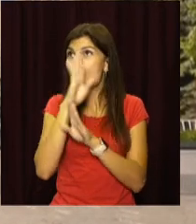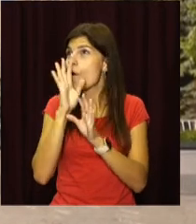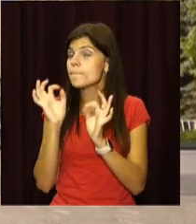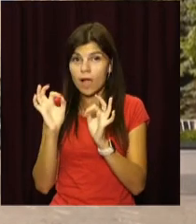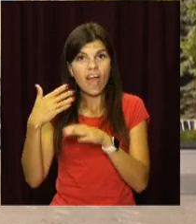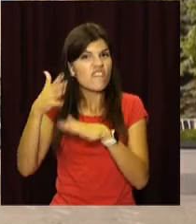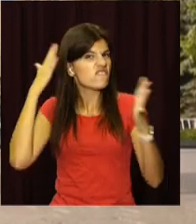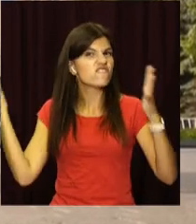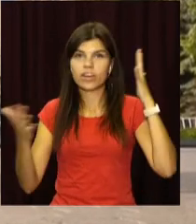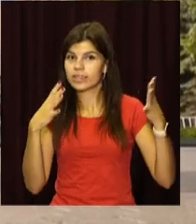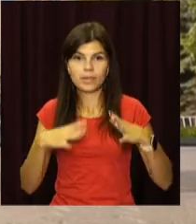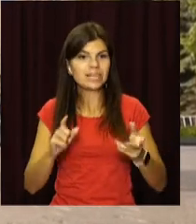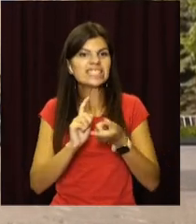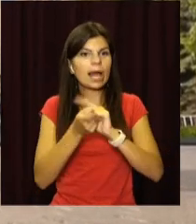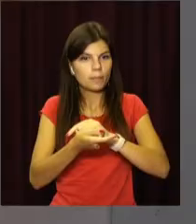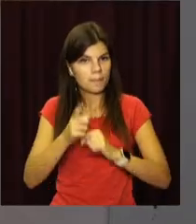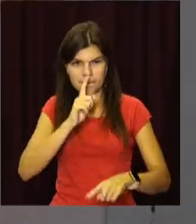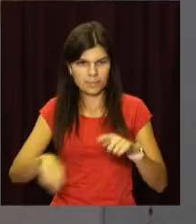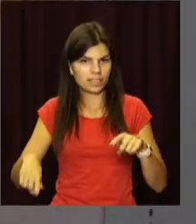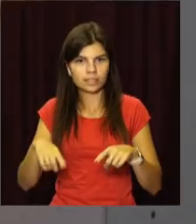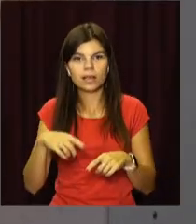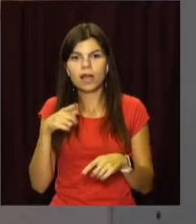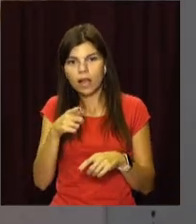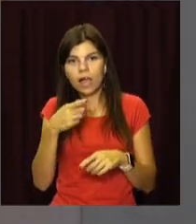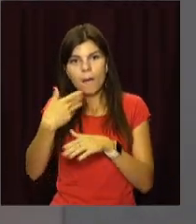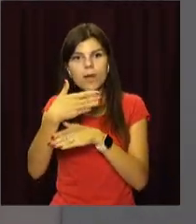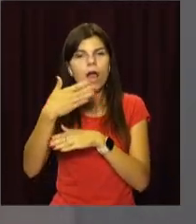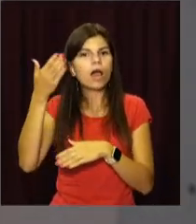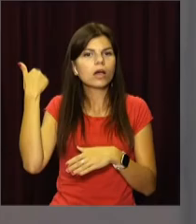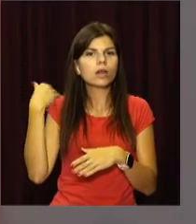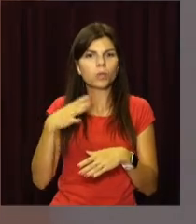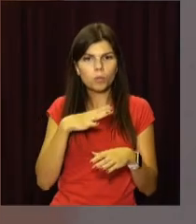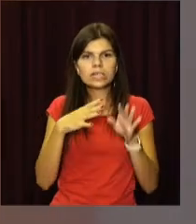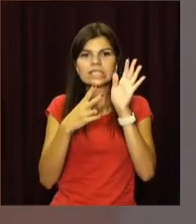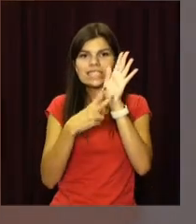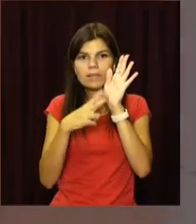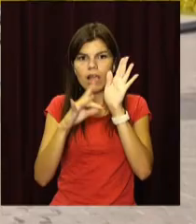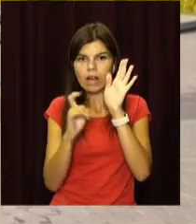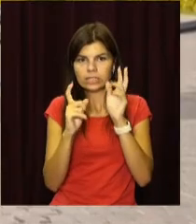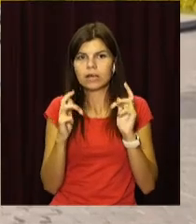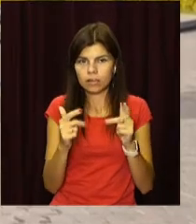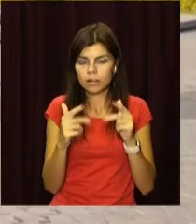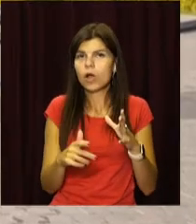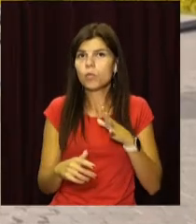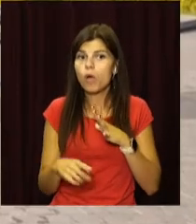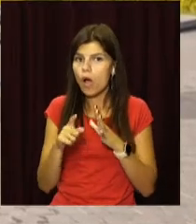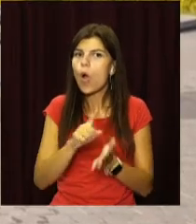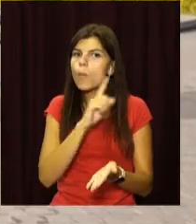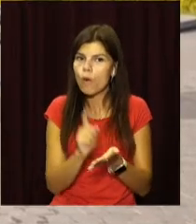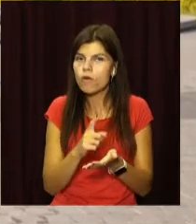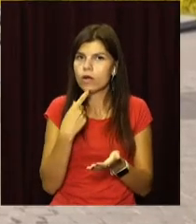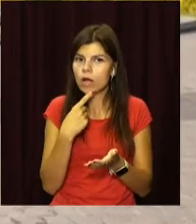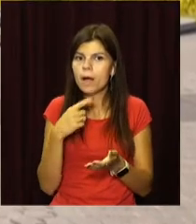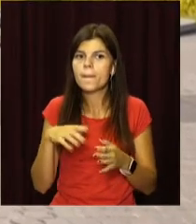не було, тож заміна прийшла швидко. До цього прапор міняли вже 70 разів. Процедура обов'язкова,